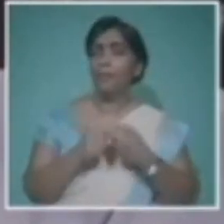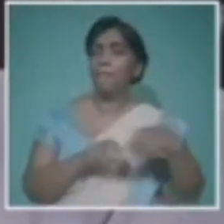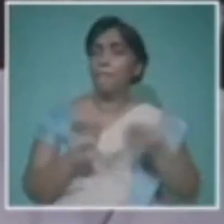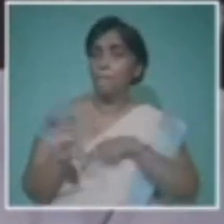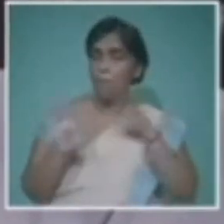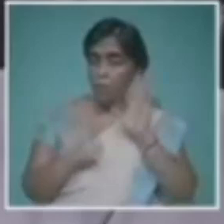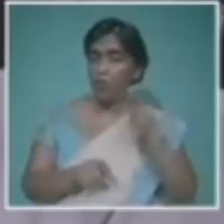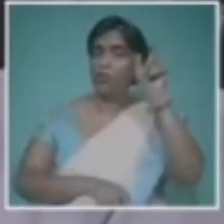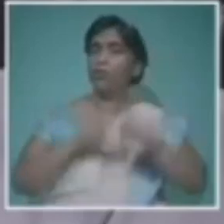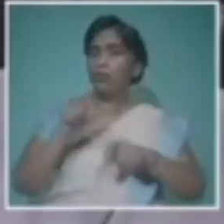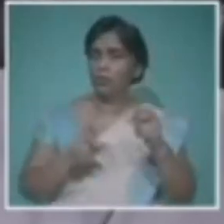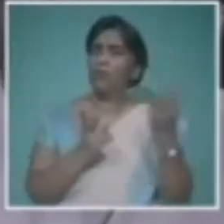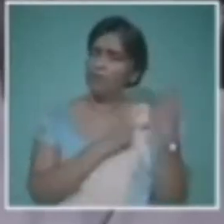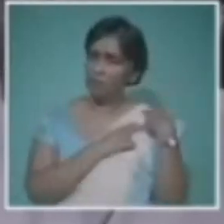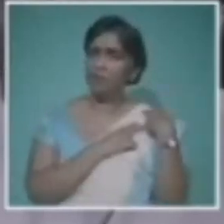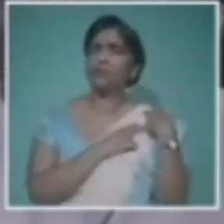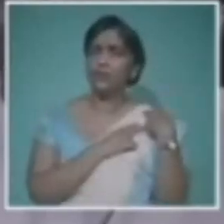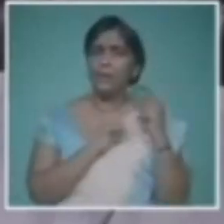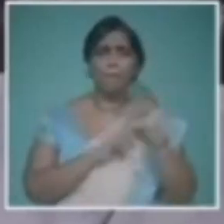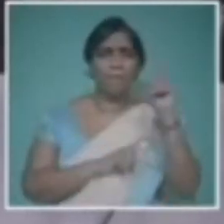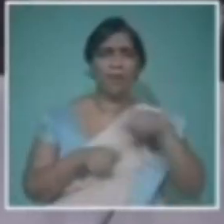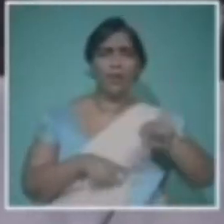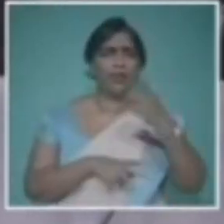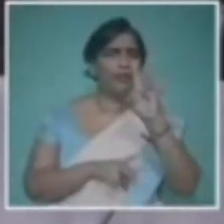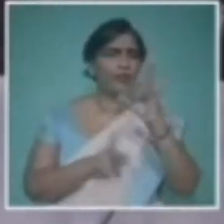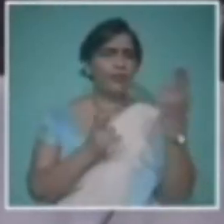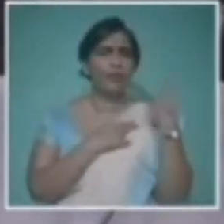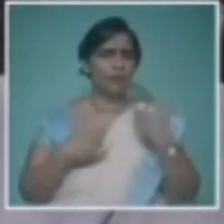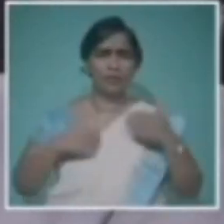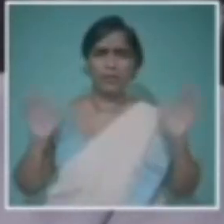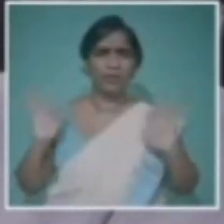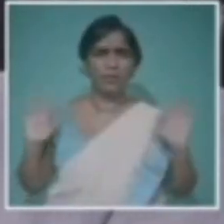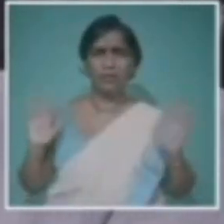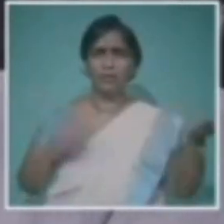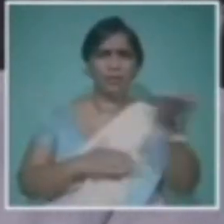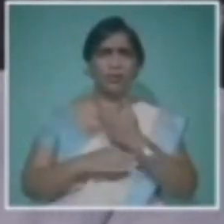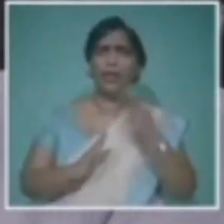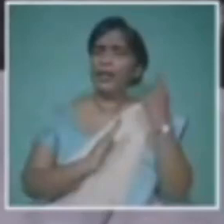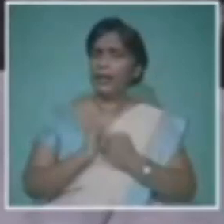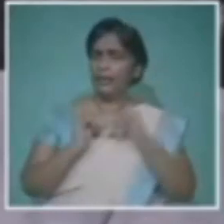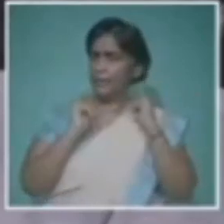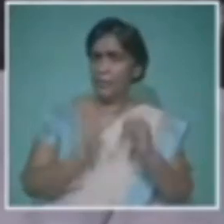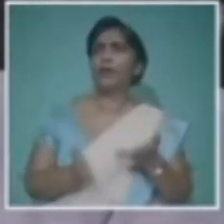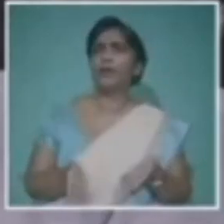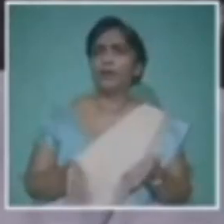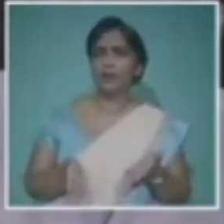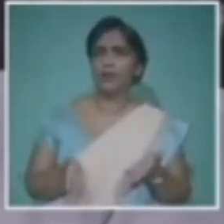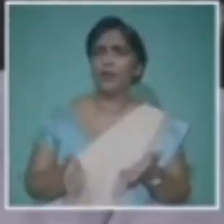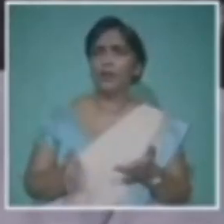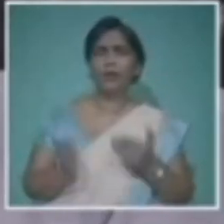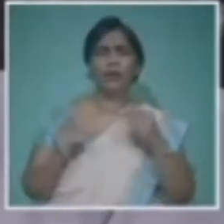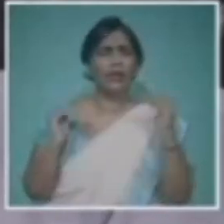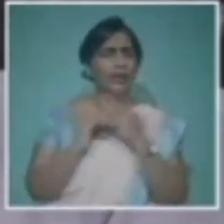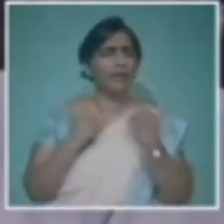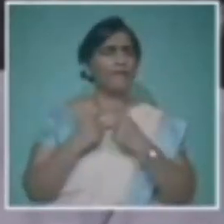කියන්න ඕන අය වග කියන්න ඕනේ. මේකට පාර්ලිමේන්තුවේ 225 වග කියන්න ඕනේ නැහැ. මේක නීති විරෝධී මේක නීතියට